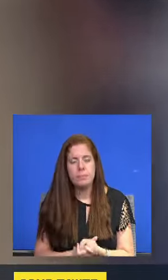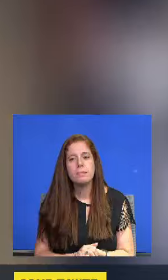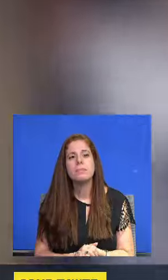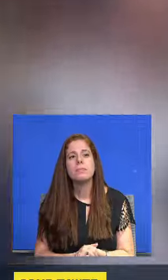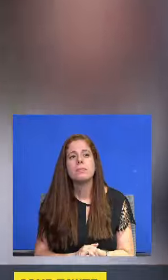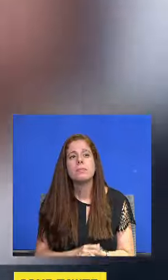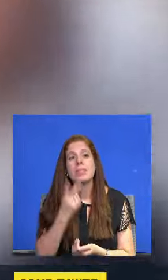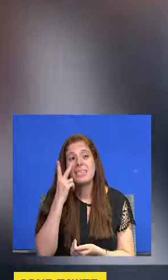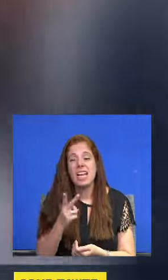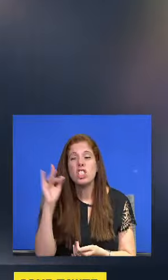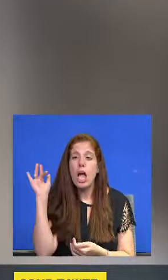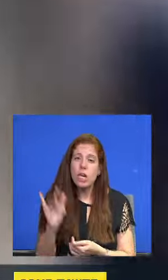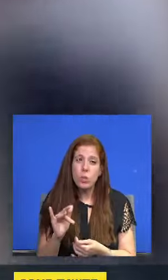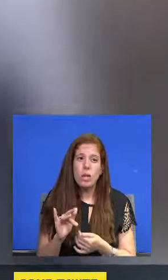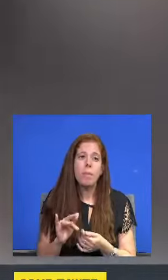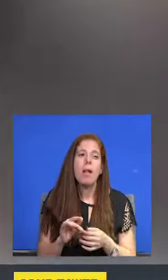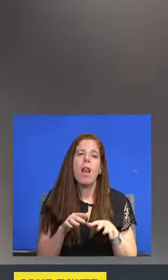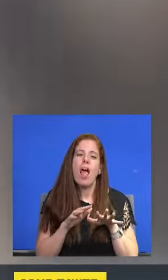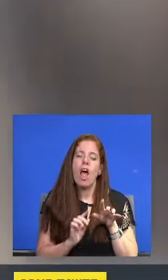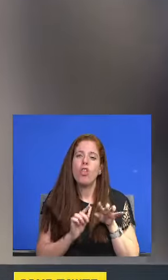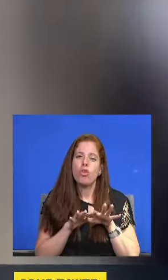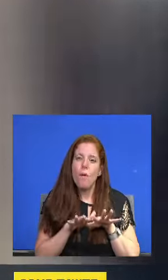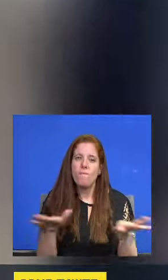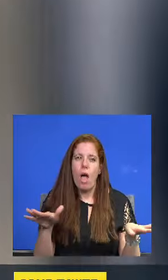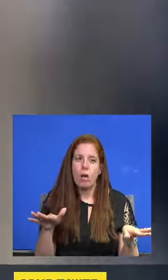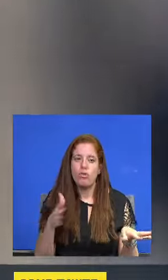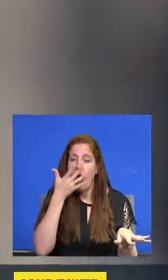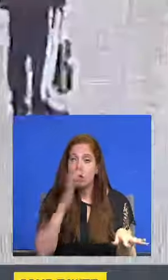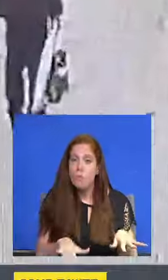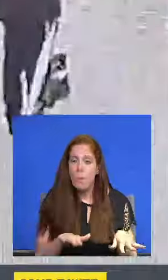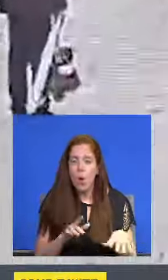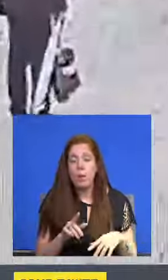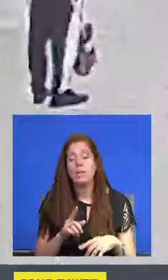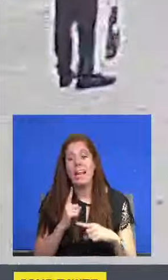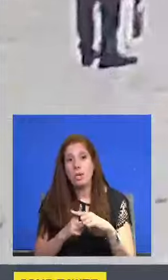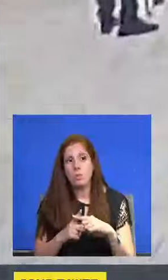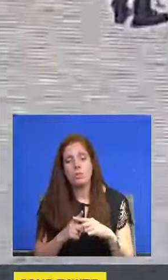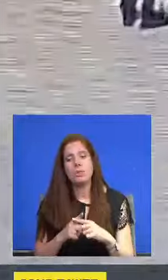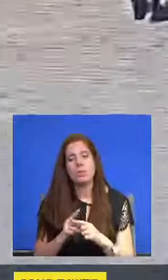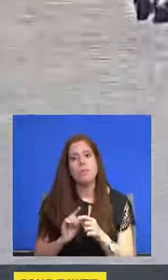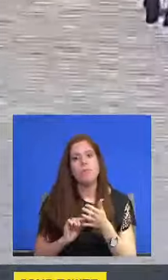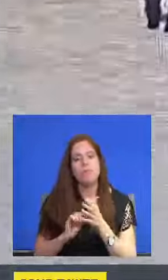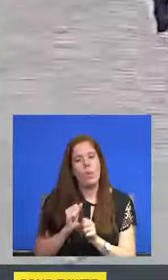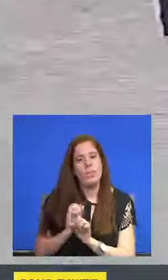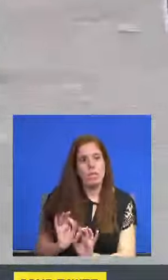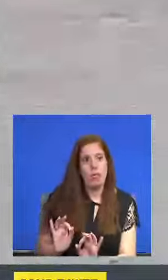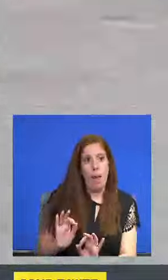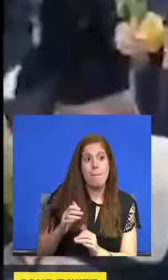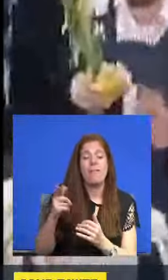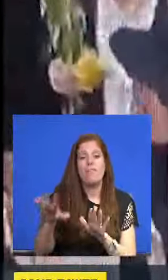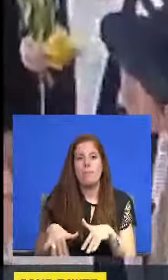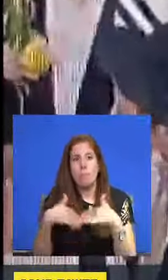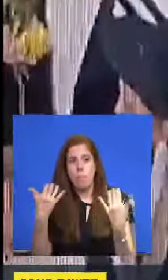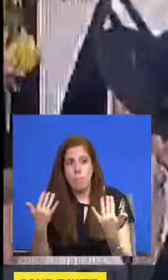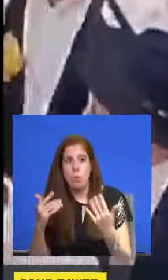נראה שהגינויים הנרחבים לתופעת ההשפלות כלפי נוצרים עושים את שלהם. והמשטרה עוצרת הבוקר 5 חשודים בחשד שירקו לעבר